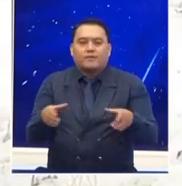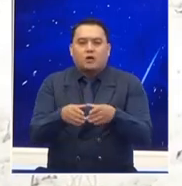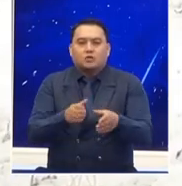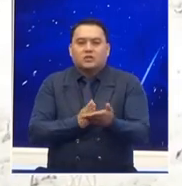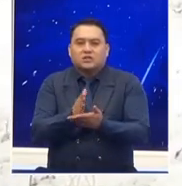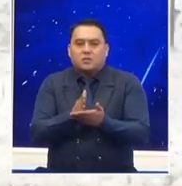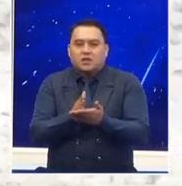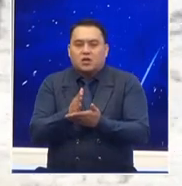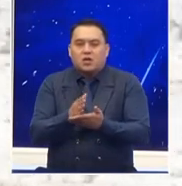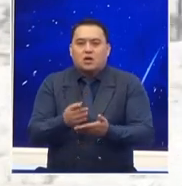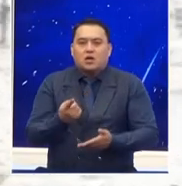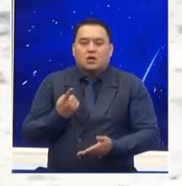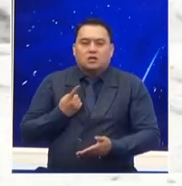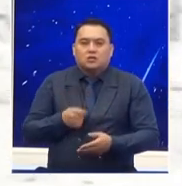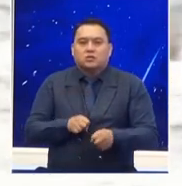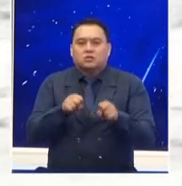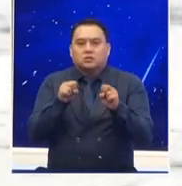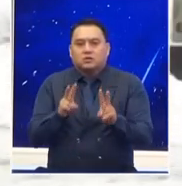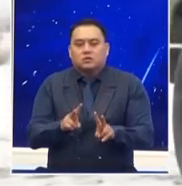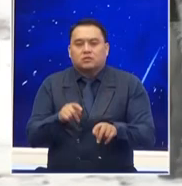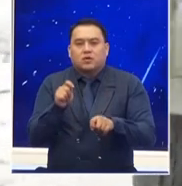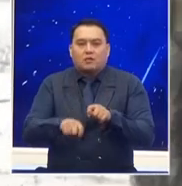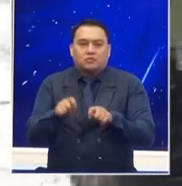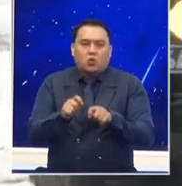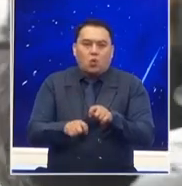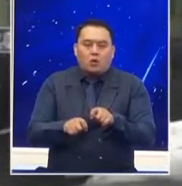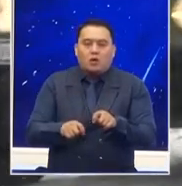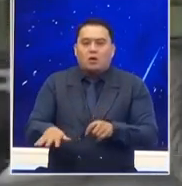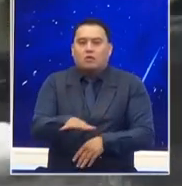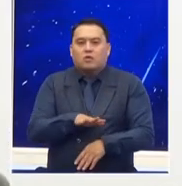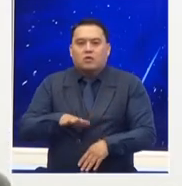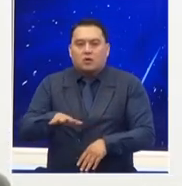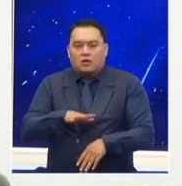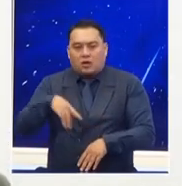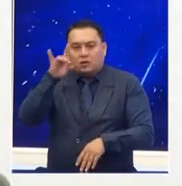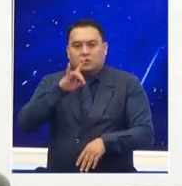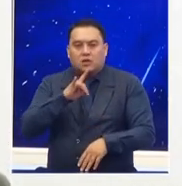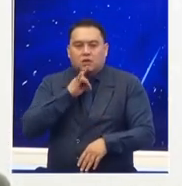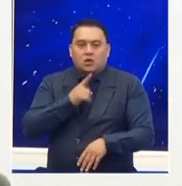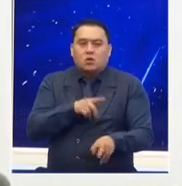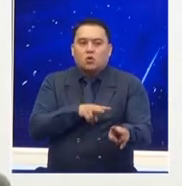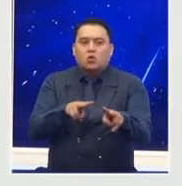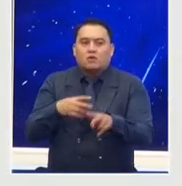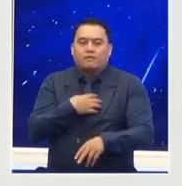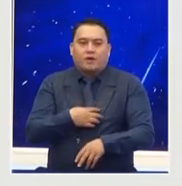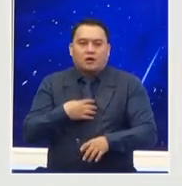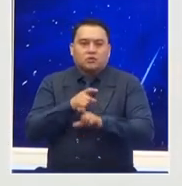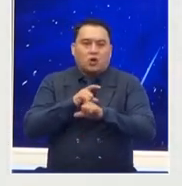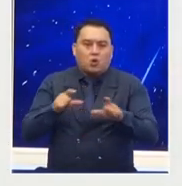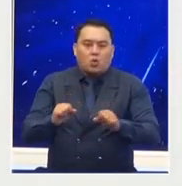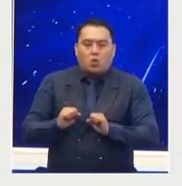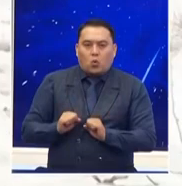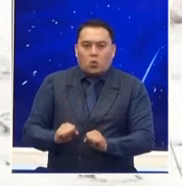қызмет ету үшін жауынгерлік тапсырмаларды пысықтады. Жергілікті аумақ пен елді мекендерді патрульдеу, маңызды объектілерді